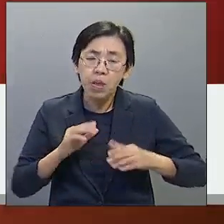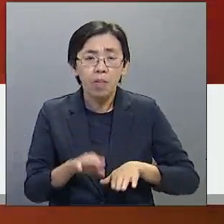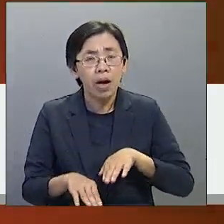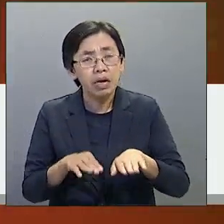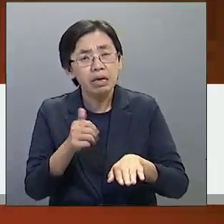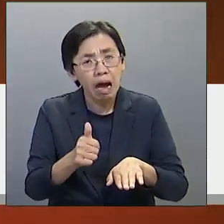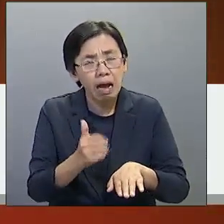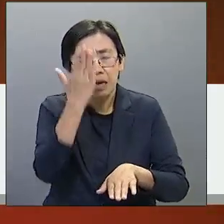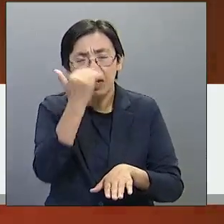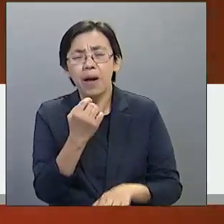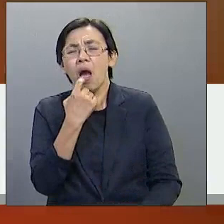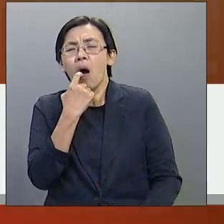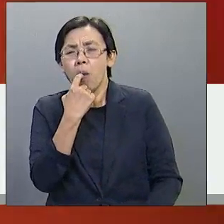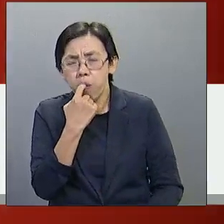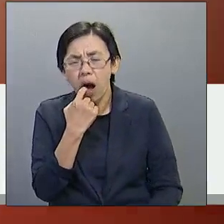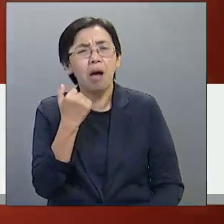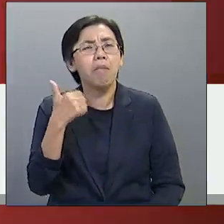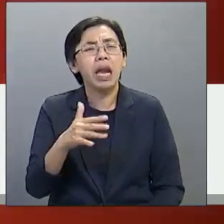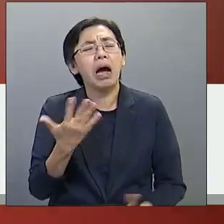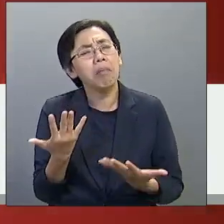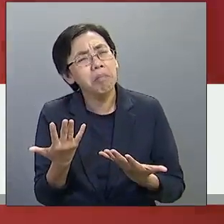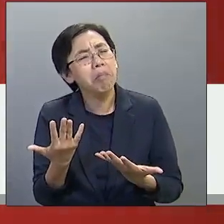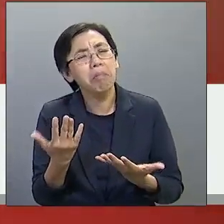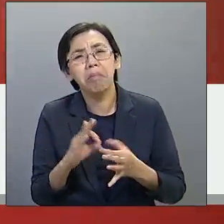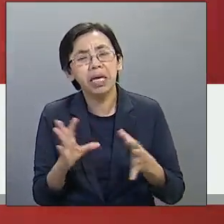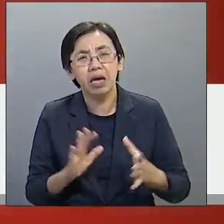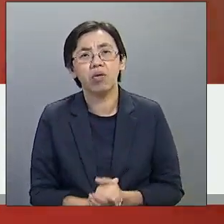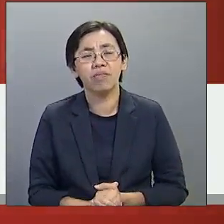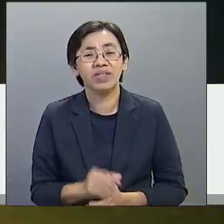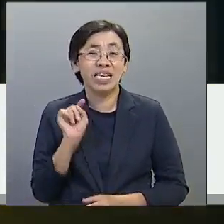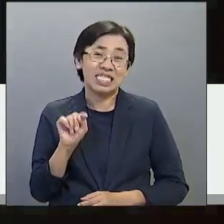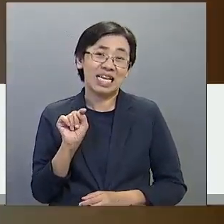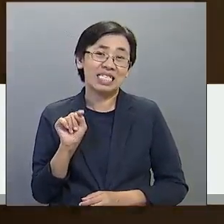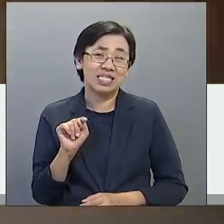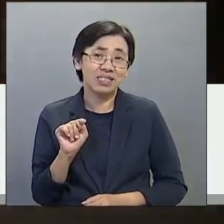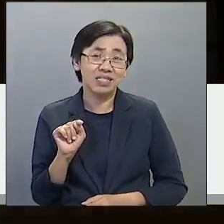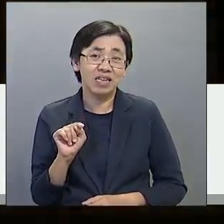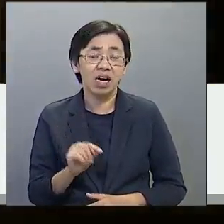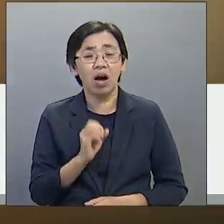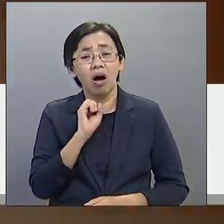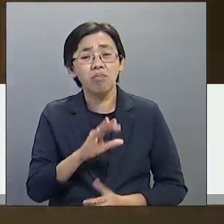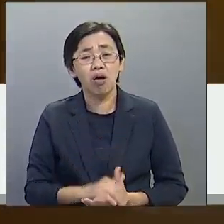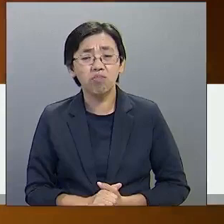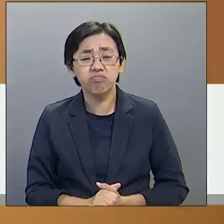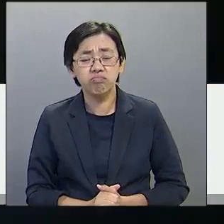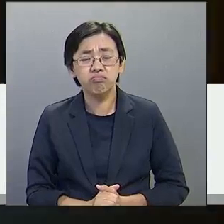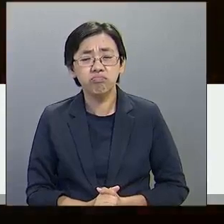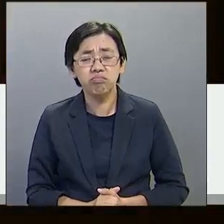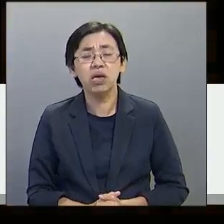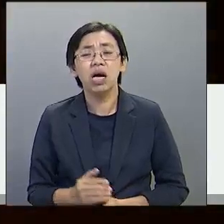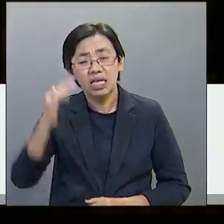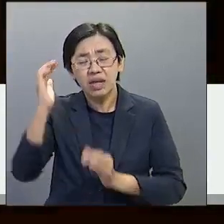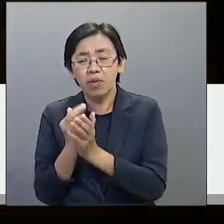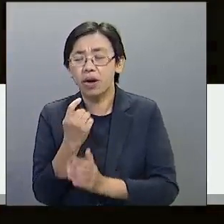ทำไมเป่าไม่ไหวแต่ทั้งนี้ทั้งนั้นก็ไม่ใช่สาเหตุของการจะมาปฏิเสธการตรวจวัดปริมาณแอลกอฮ